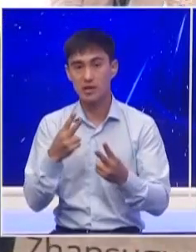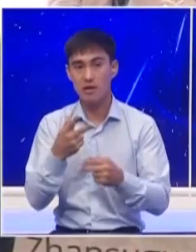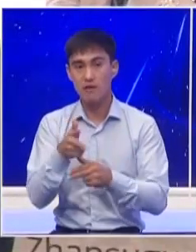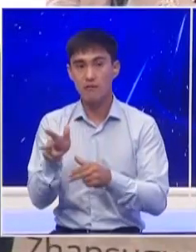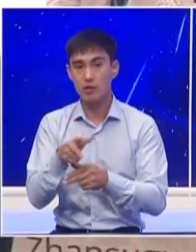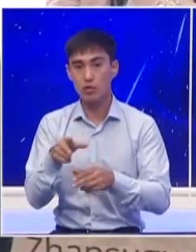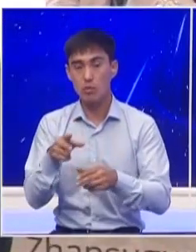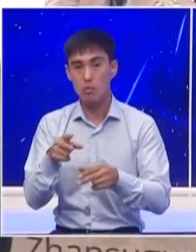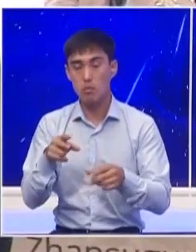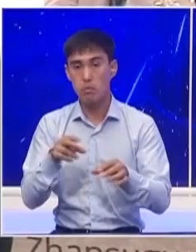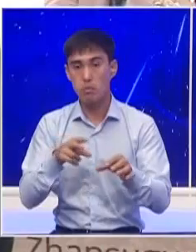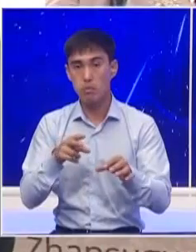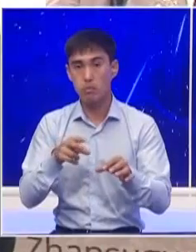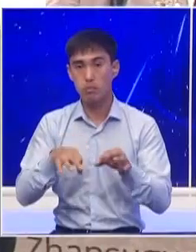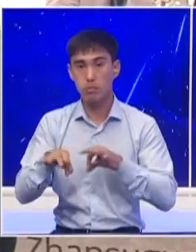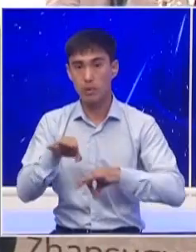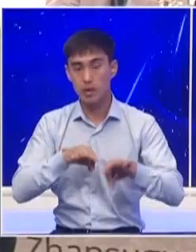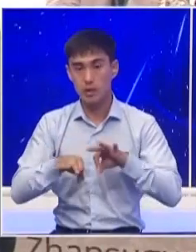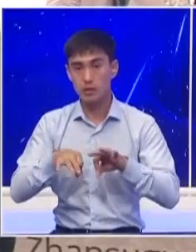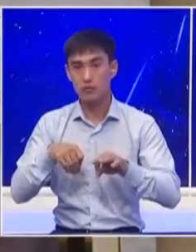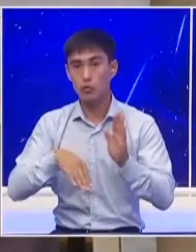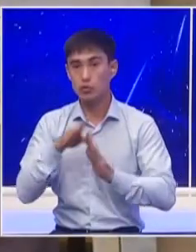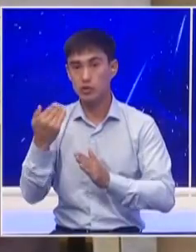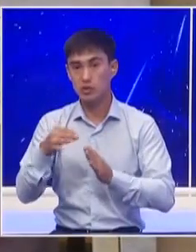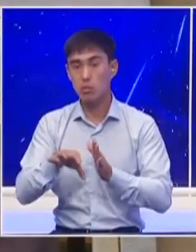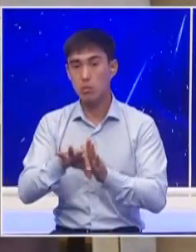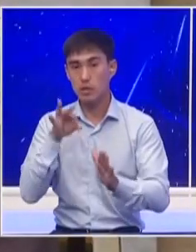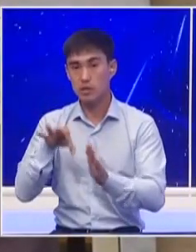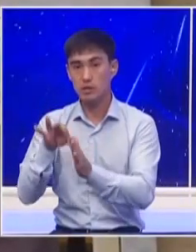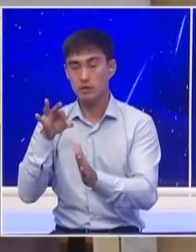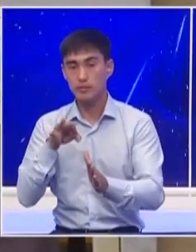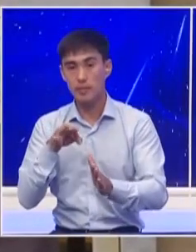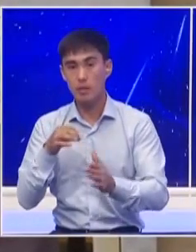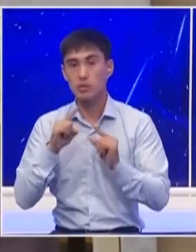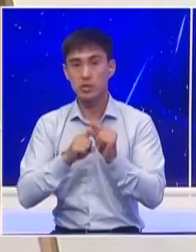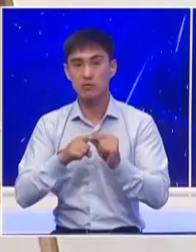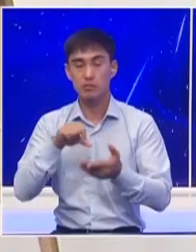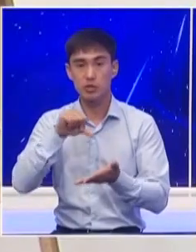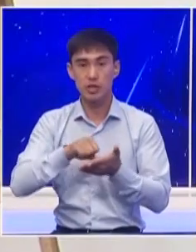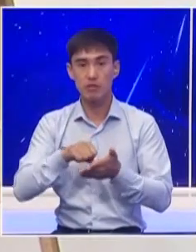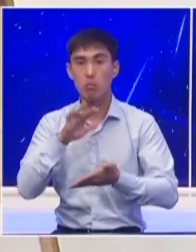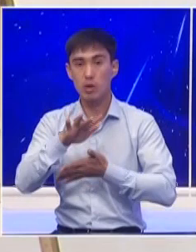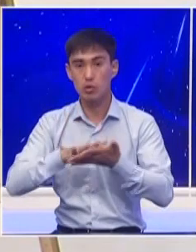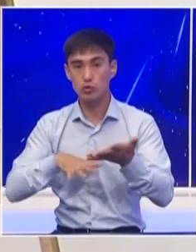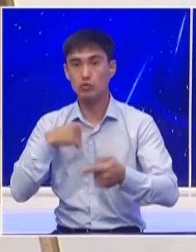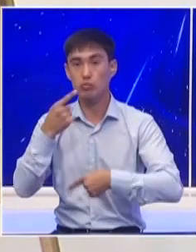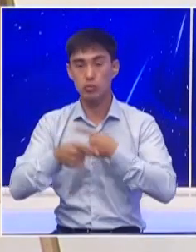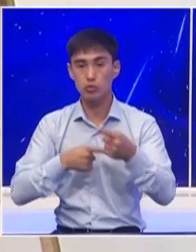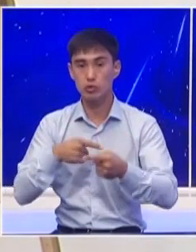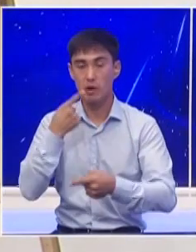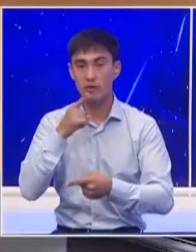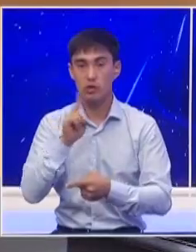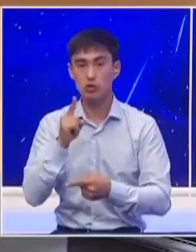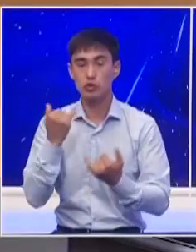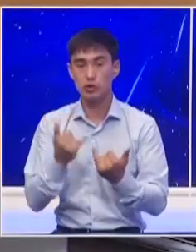видеопрезентации проектов. Лучшие из них прошли в финал конкурса. По словам членов команды, они продолжат свои изыскания и в будущем. Стоит